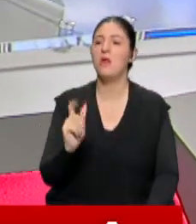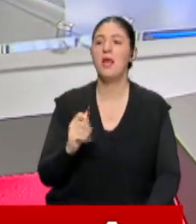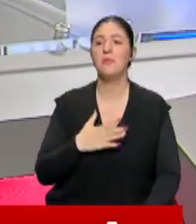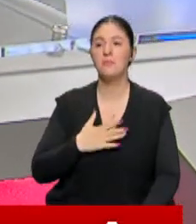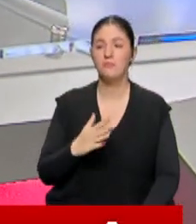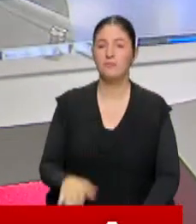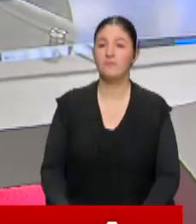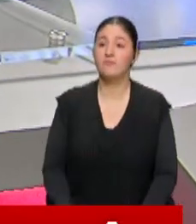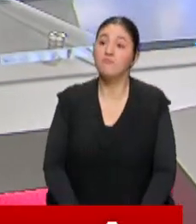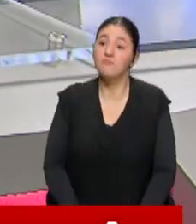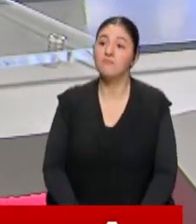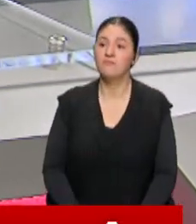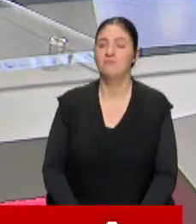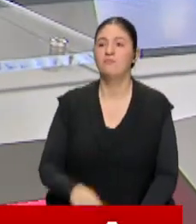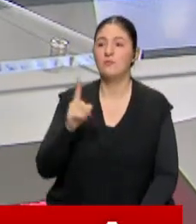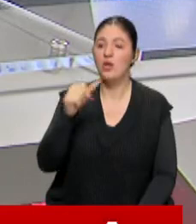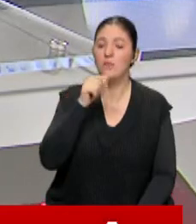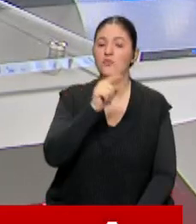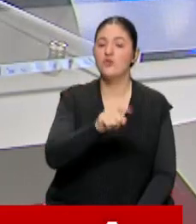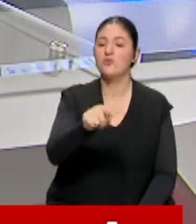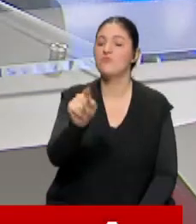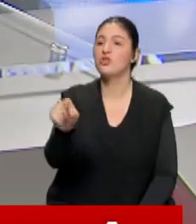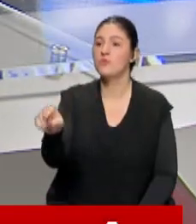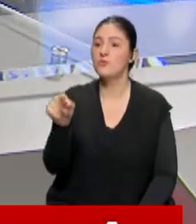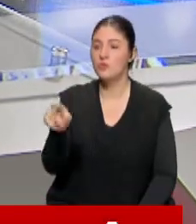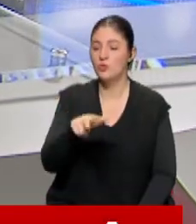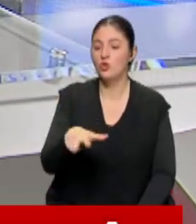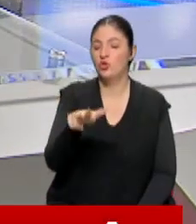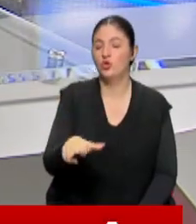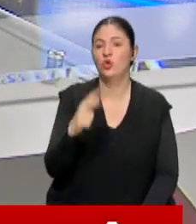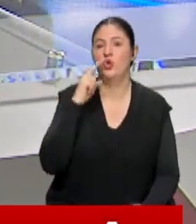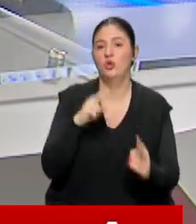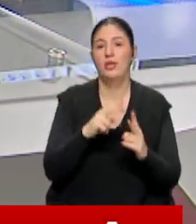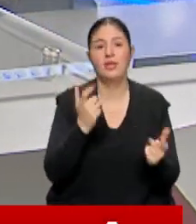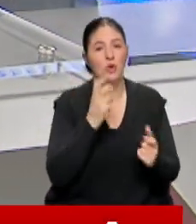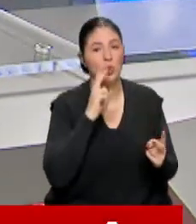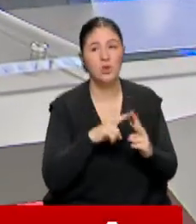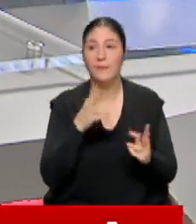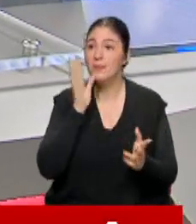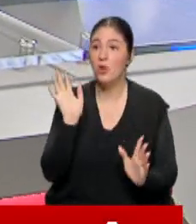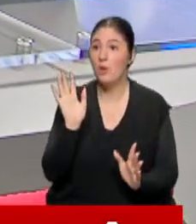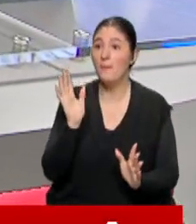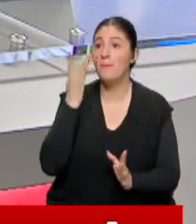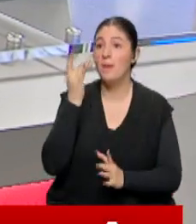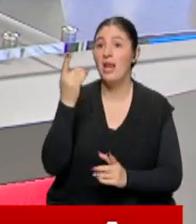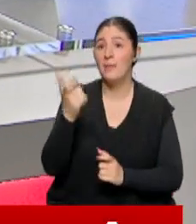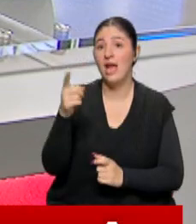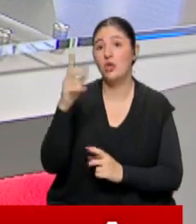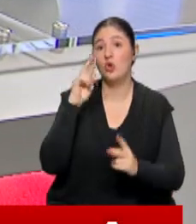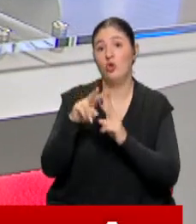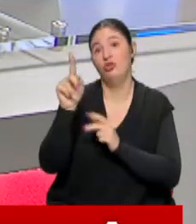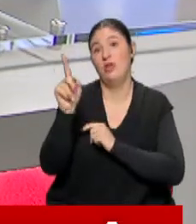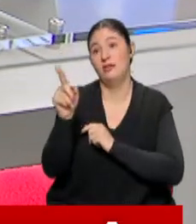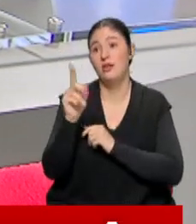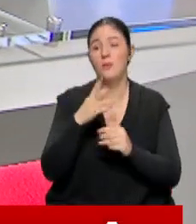açıklayacaktı Yani bu adam bu adam ve bu bu Han Peki nerede görüştüler bilmiyorum belirlediği bir yerde görüştüler